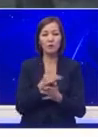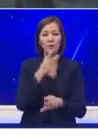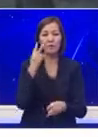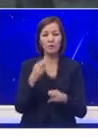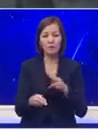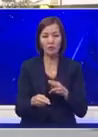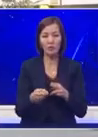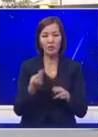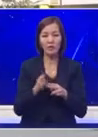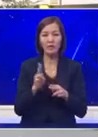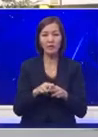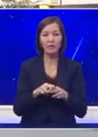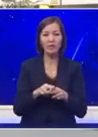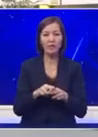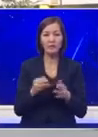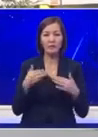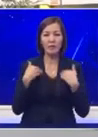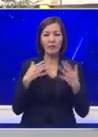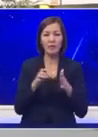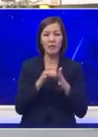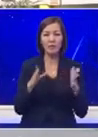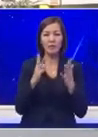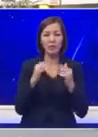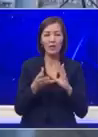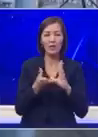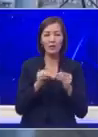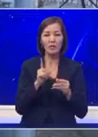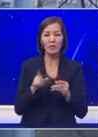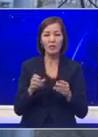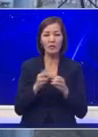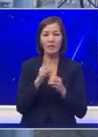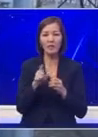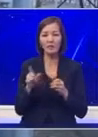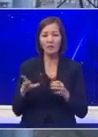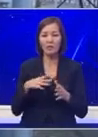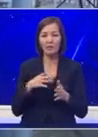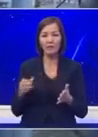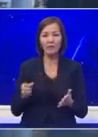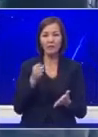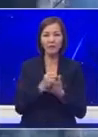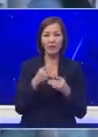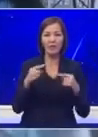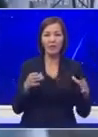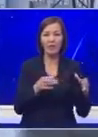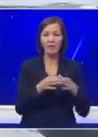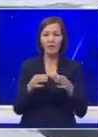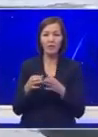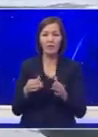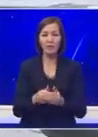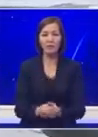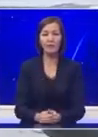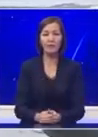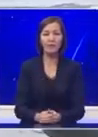выборы закончены на этот раз баллотировалась рекордное количество человек а именно 12 кандидатов выдвинутых различными объединениями